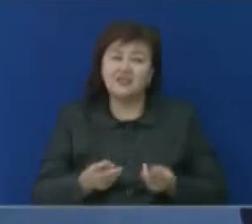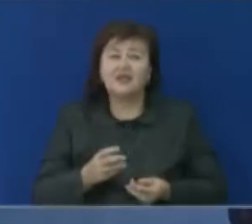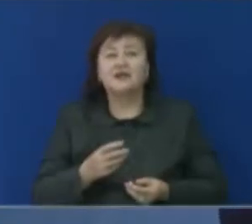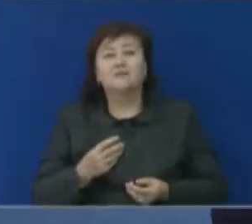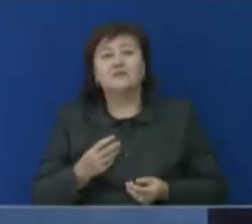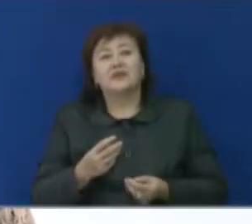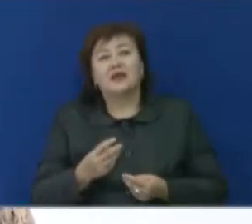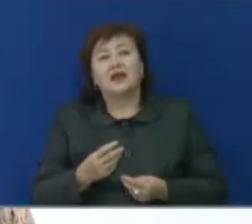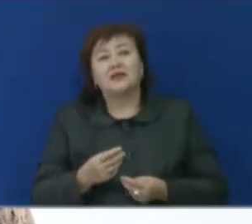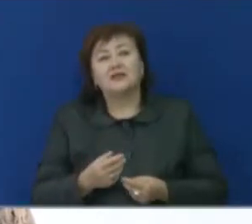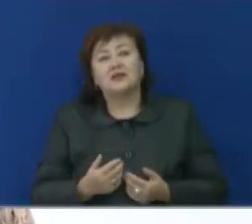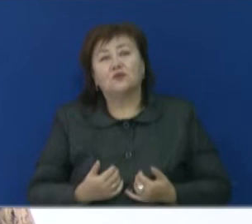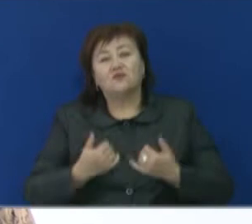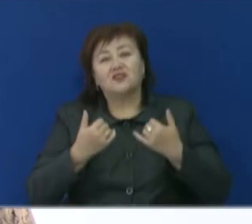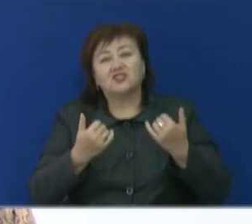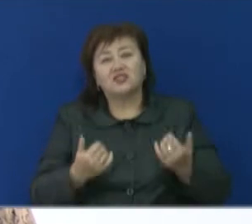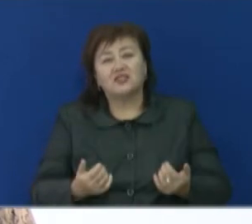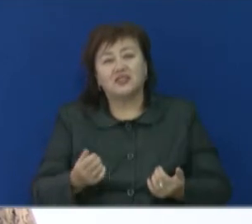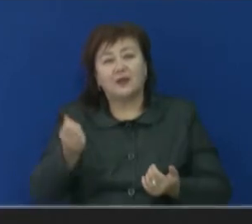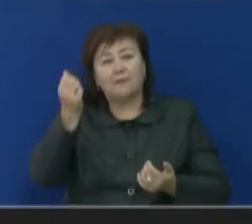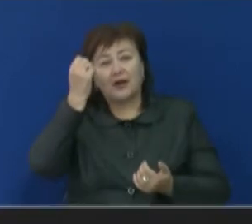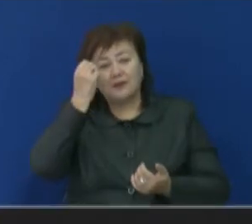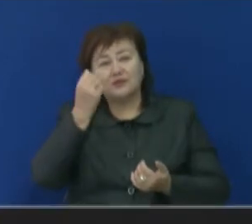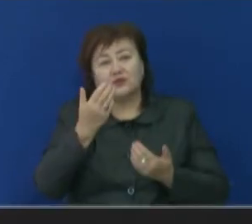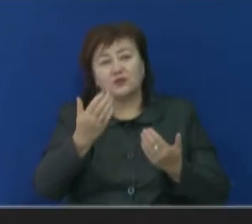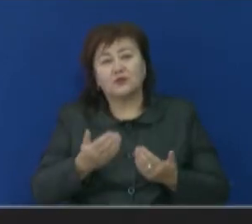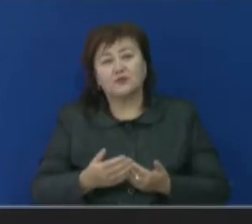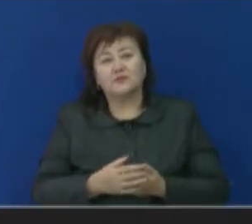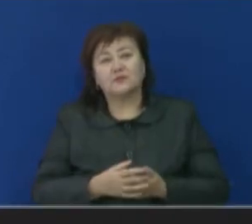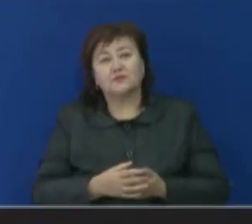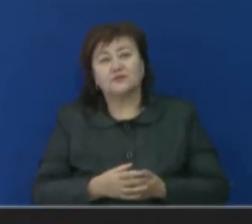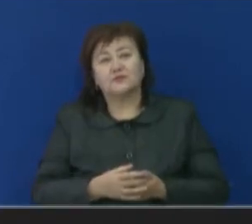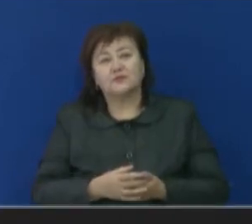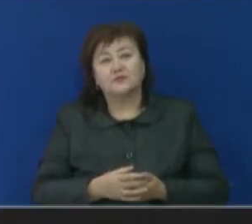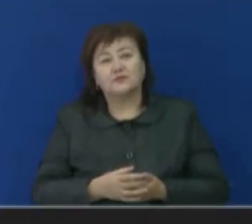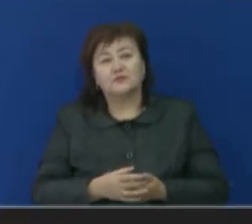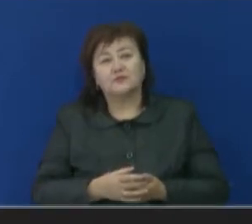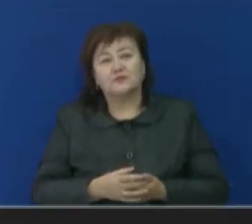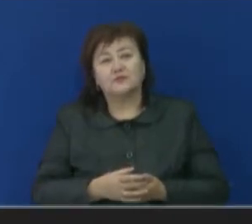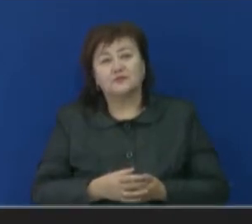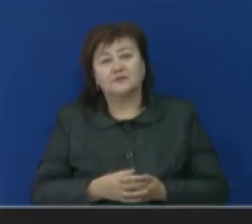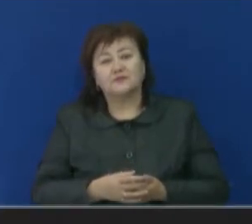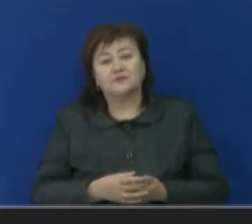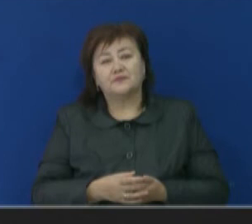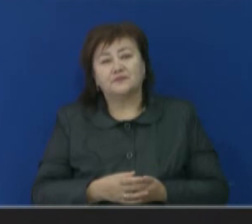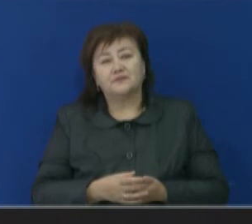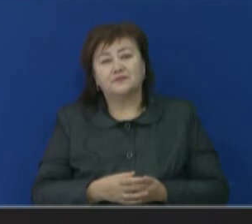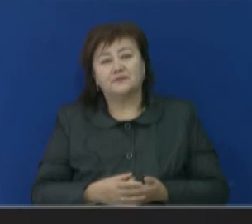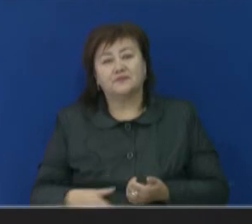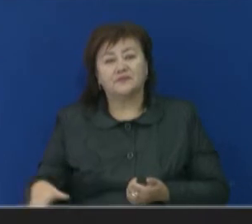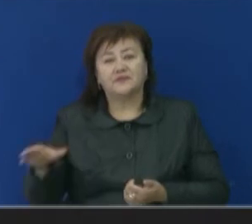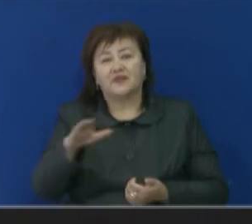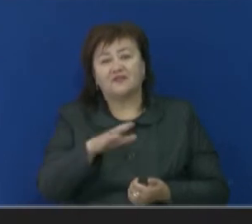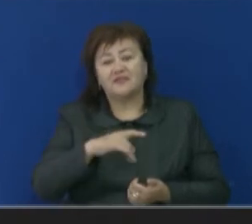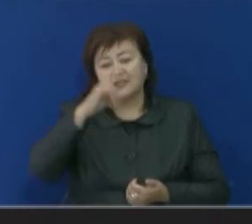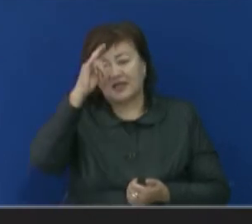ескерткішіне тағзым етті. Ұлттық көркем сөздің абызы десек те болады. Бүкіл ұлт